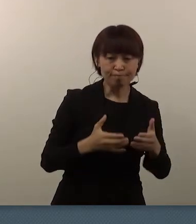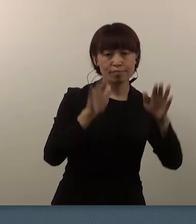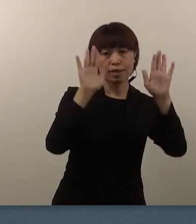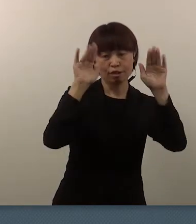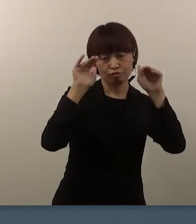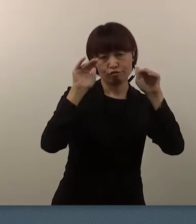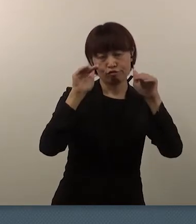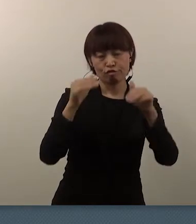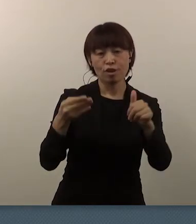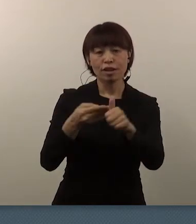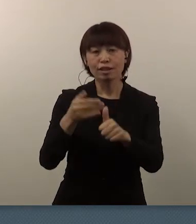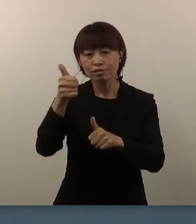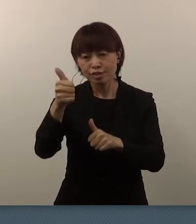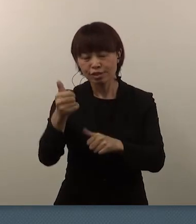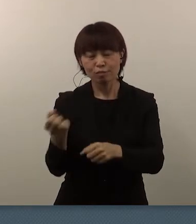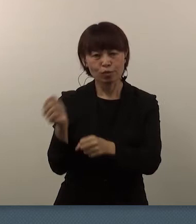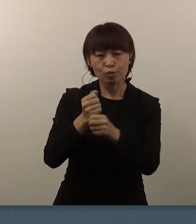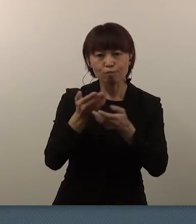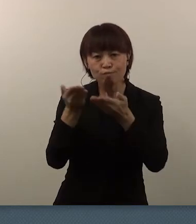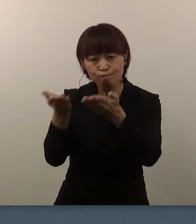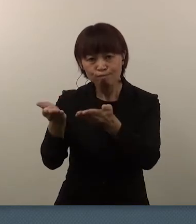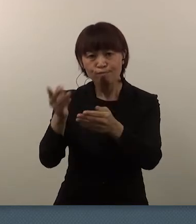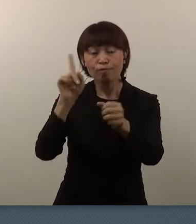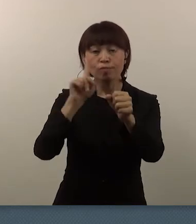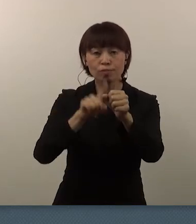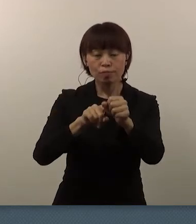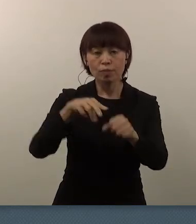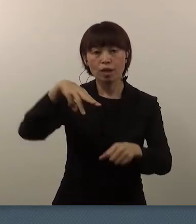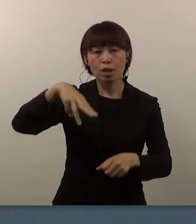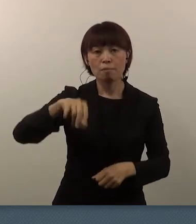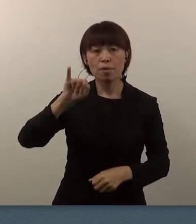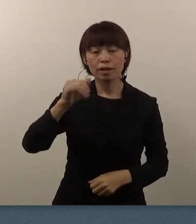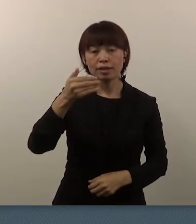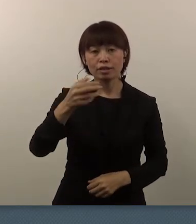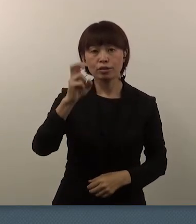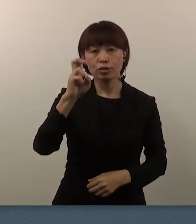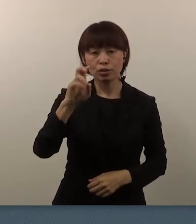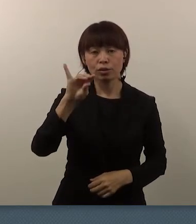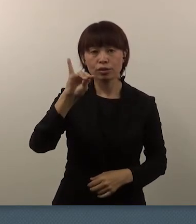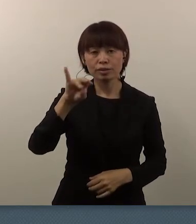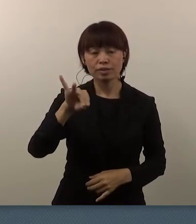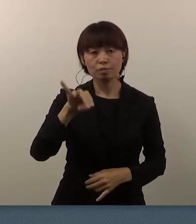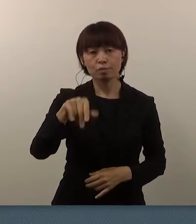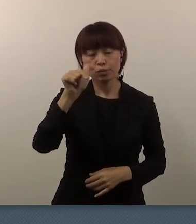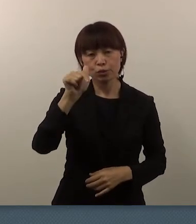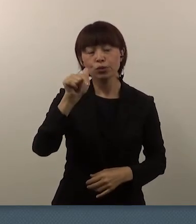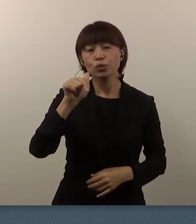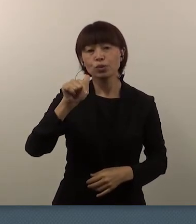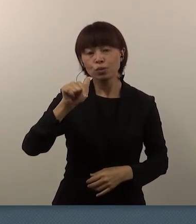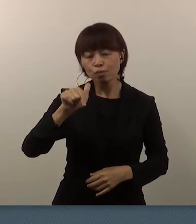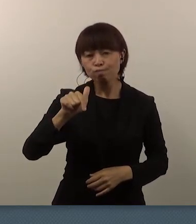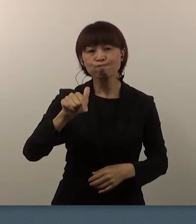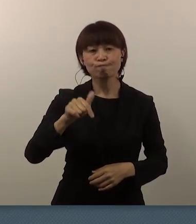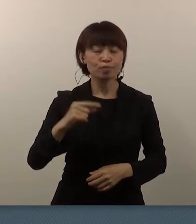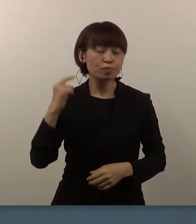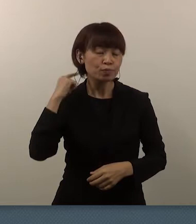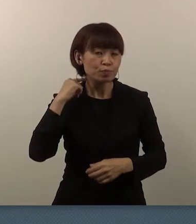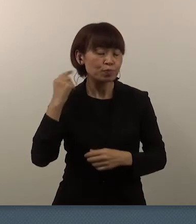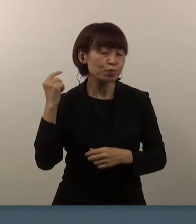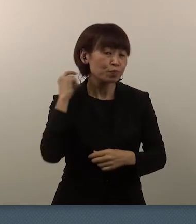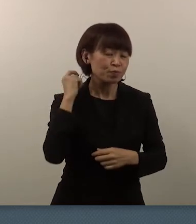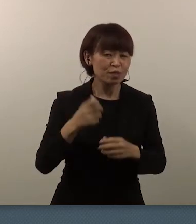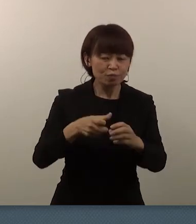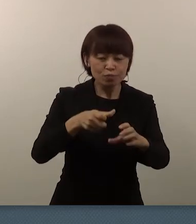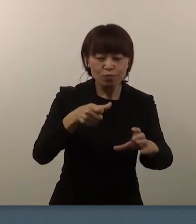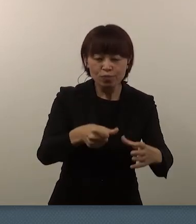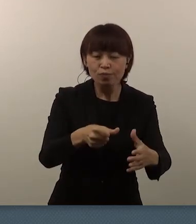帰ることができるようにマイクロチップの装着を促進するため、装着費用の補助を開始いたします。